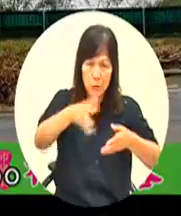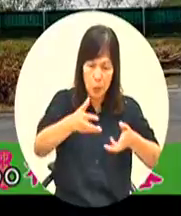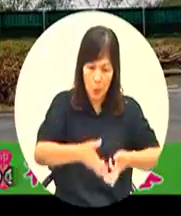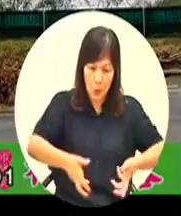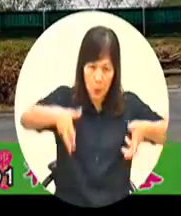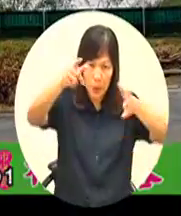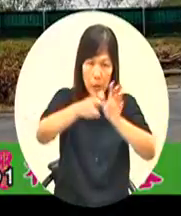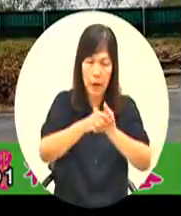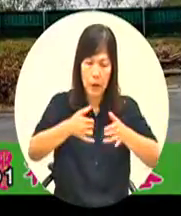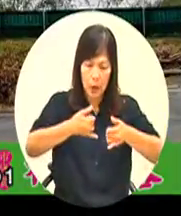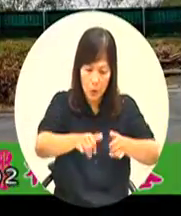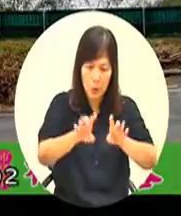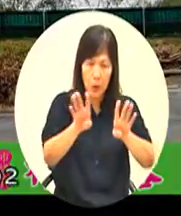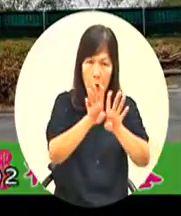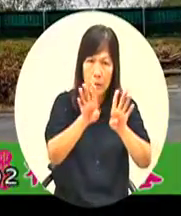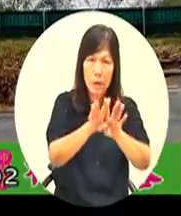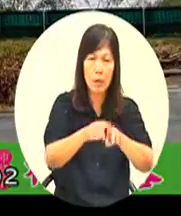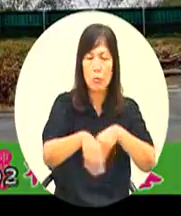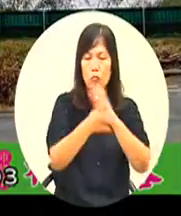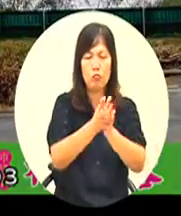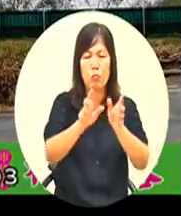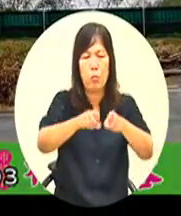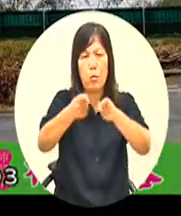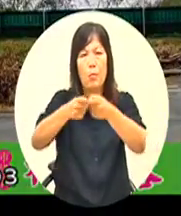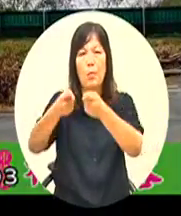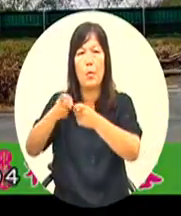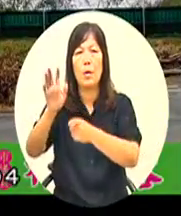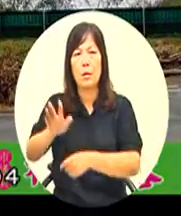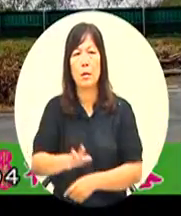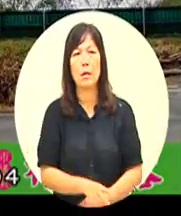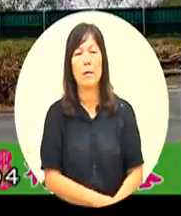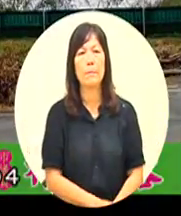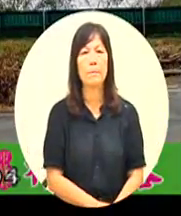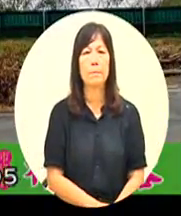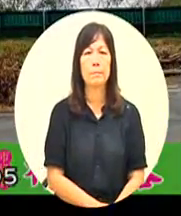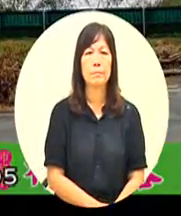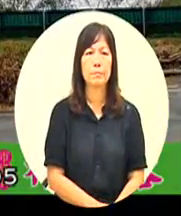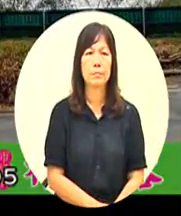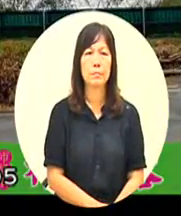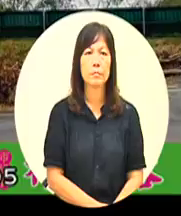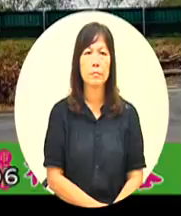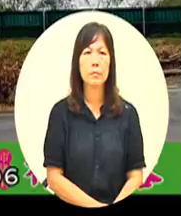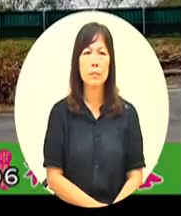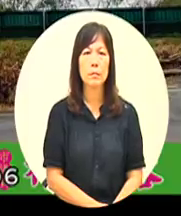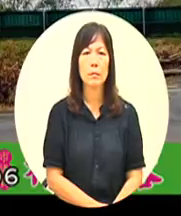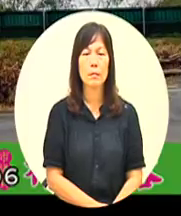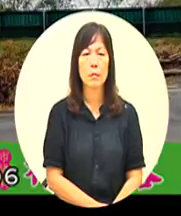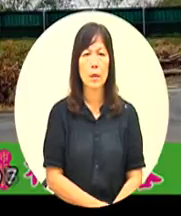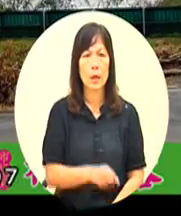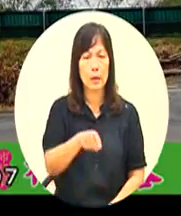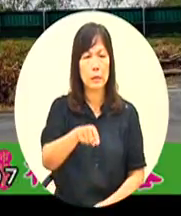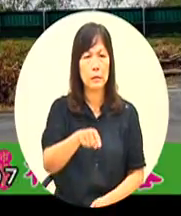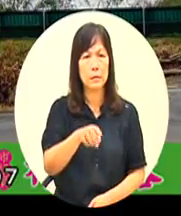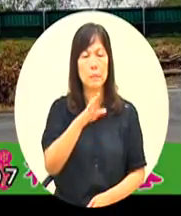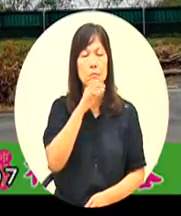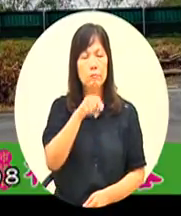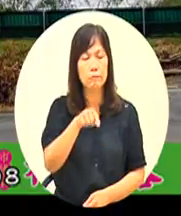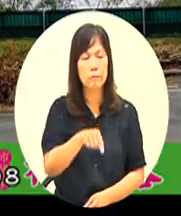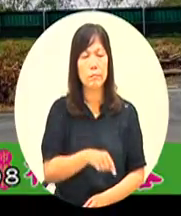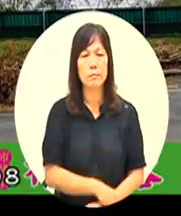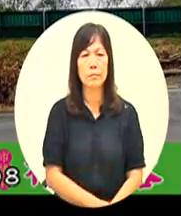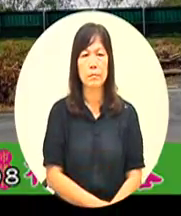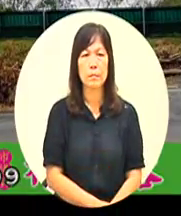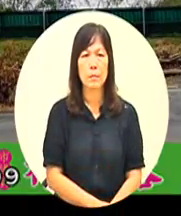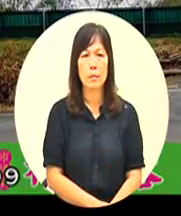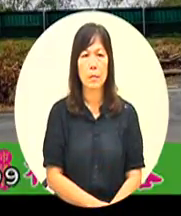面入口的铁门也弄歹了了吼，规个弄歹了了。结果你敢知影，因家